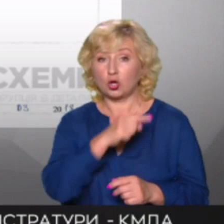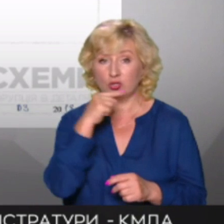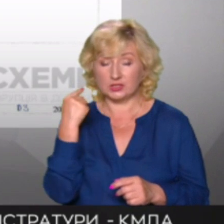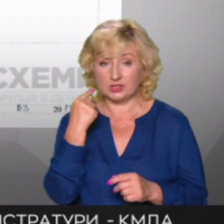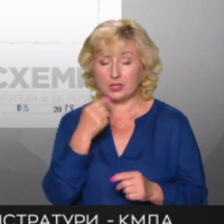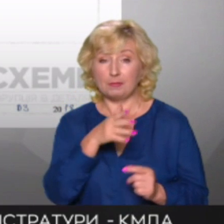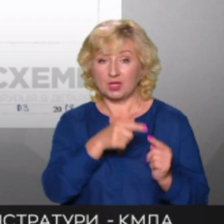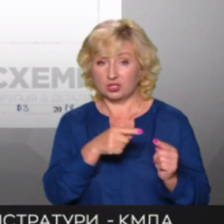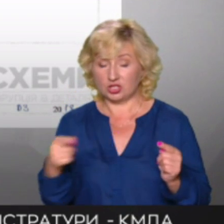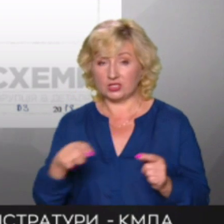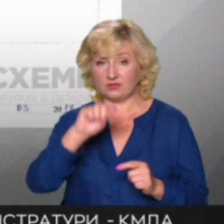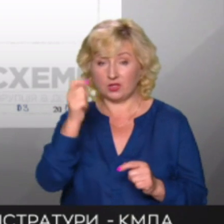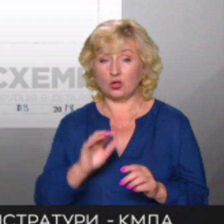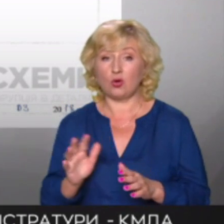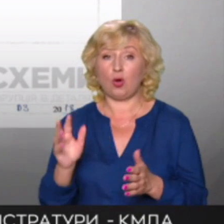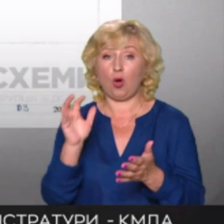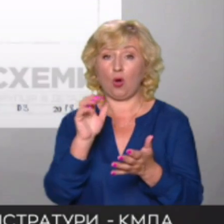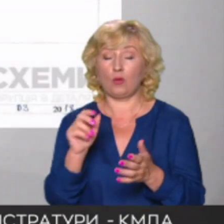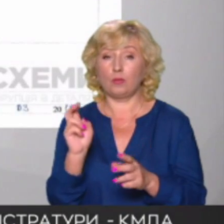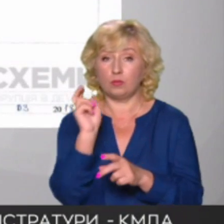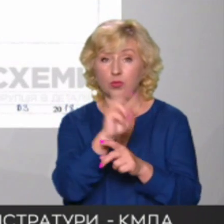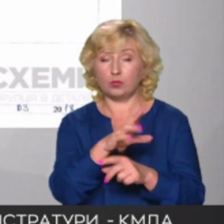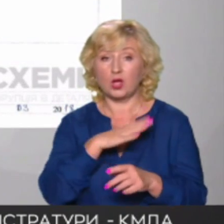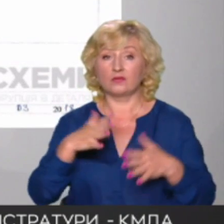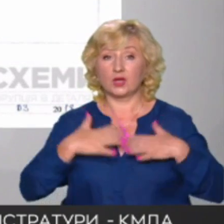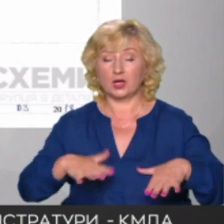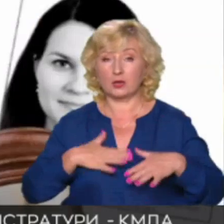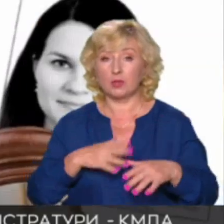під час війни відвідувала окупований Крим, де перебувала понад 250 днів.